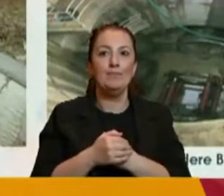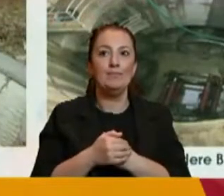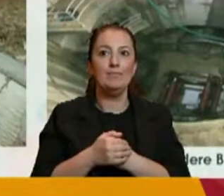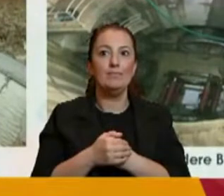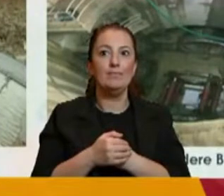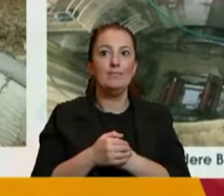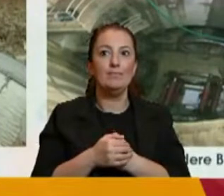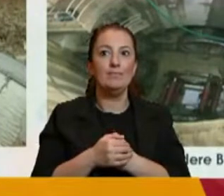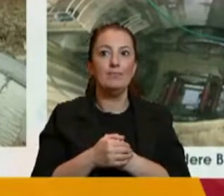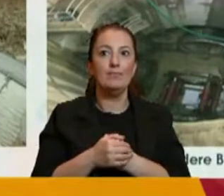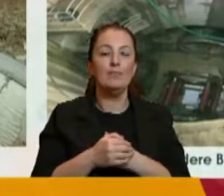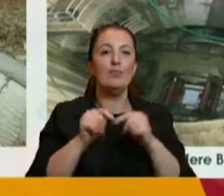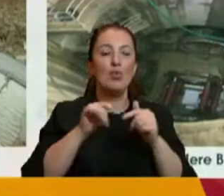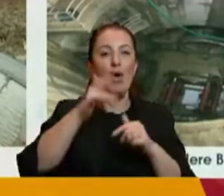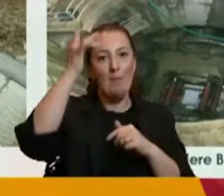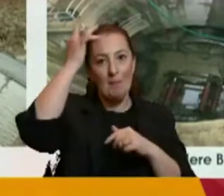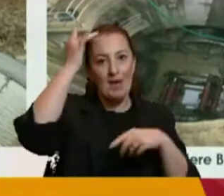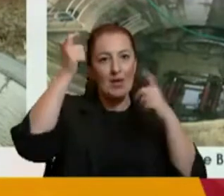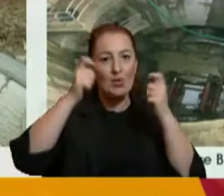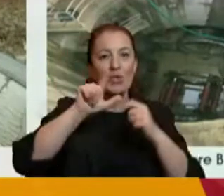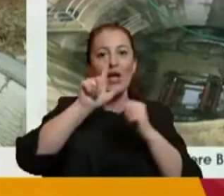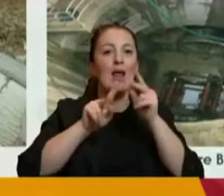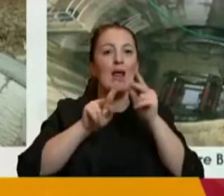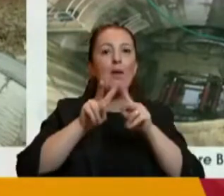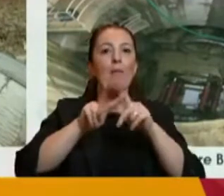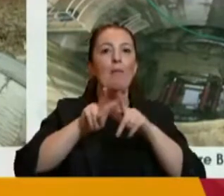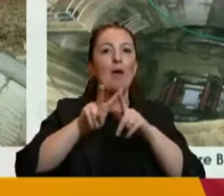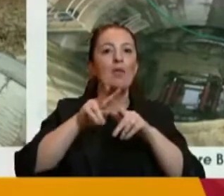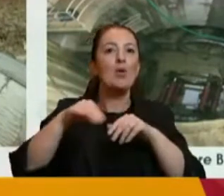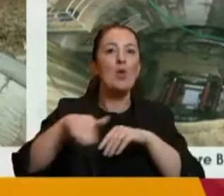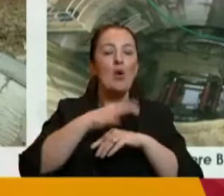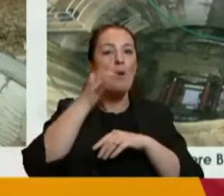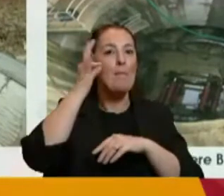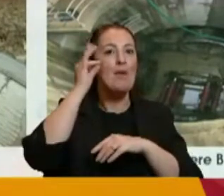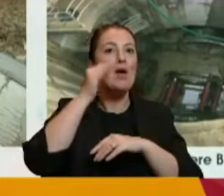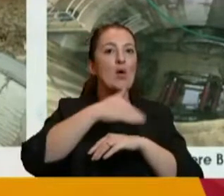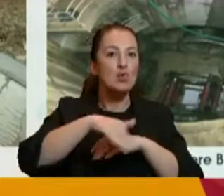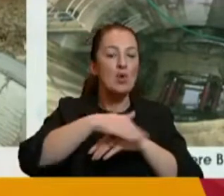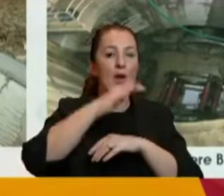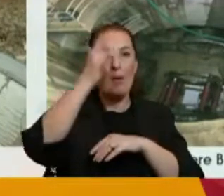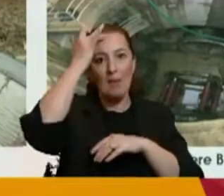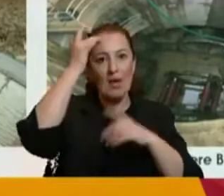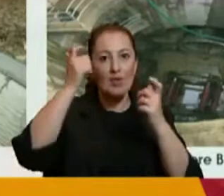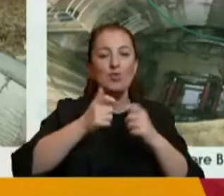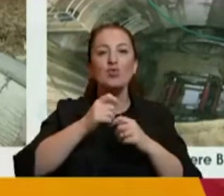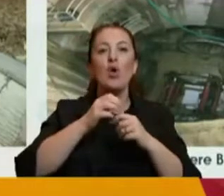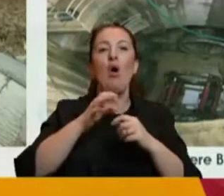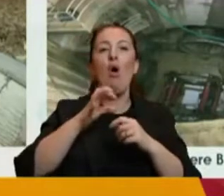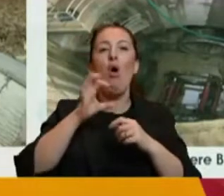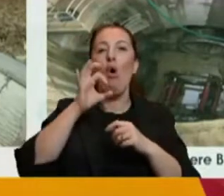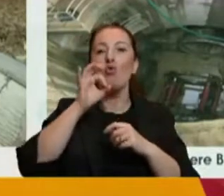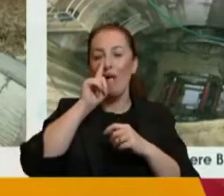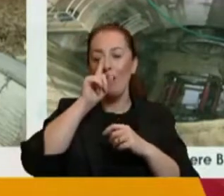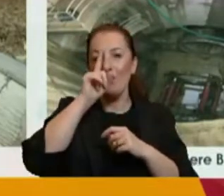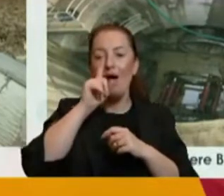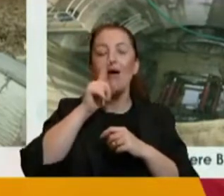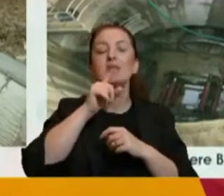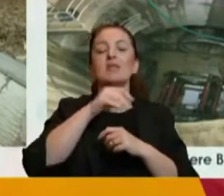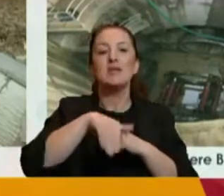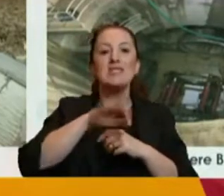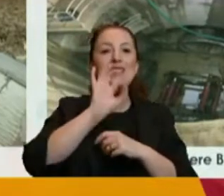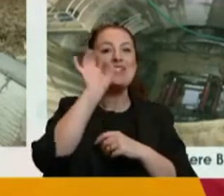bu burada Beylikdüzü limanyolu Bakırköy banyolar Sokak Beylikdüzü Osmangazi Caddesi Silivri